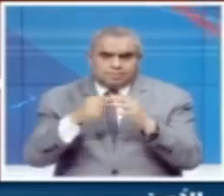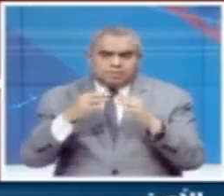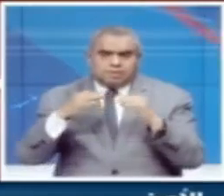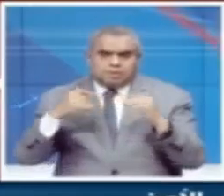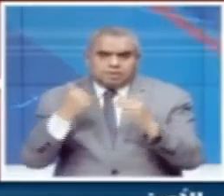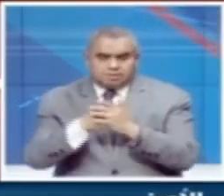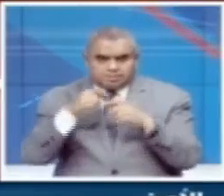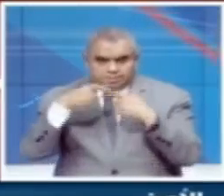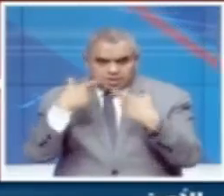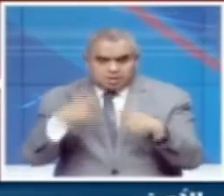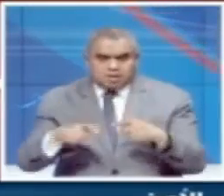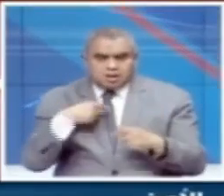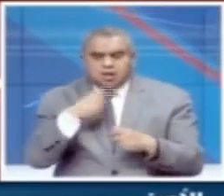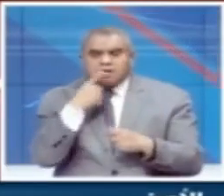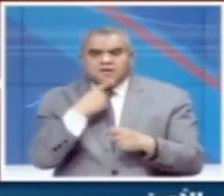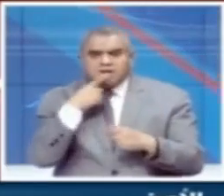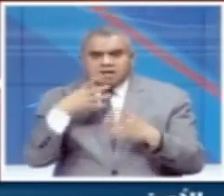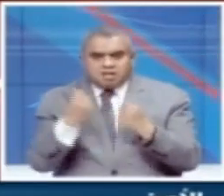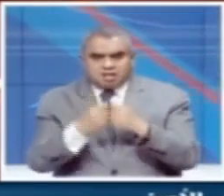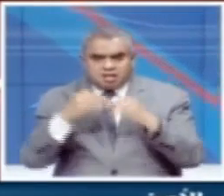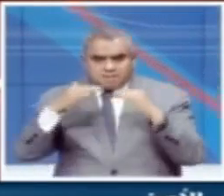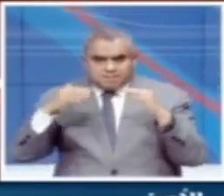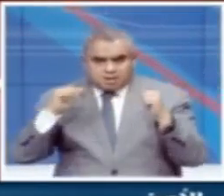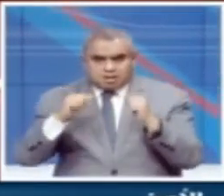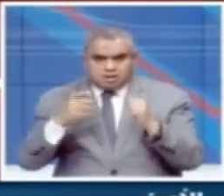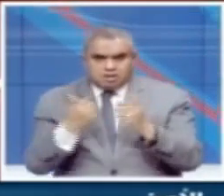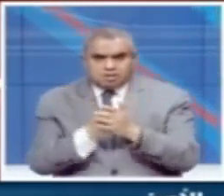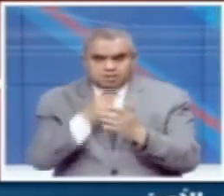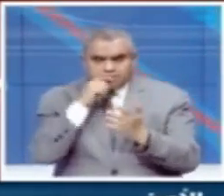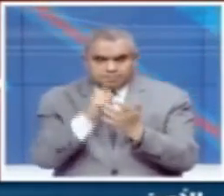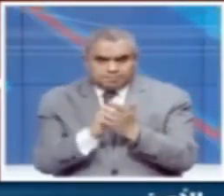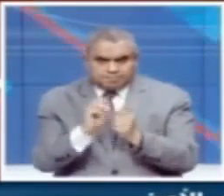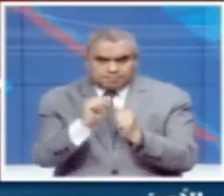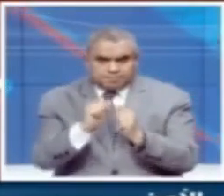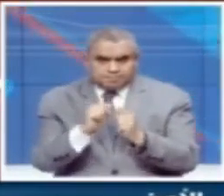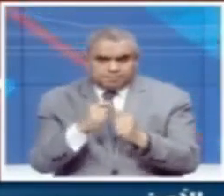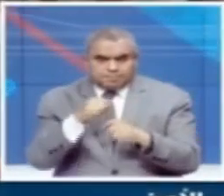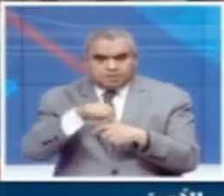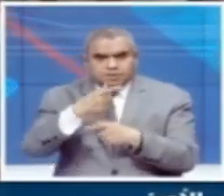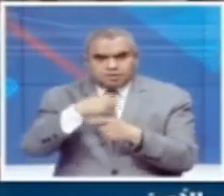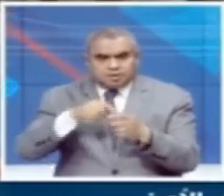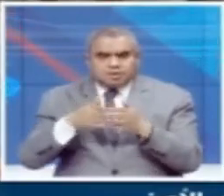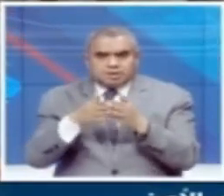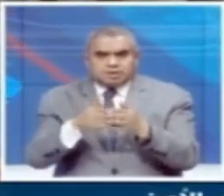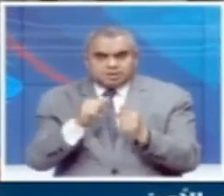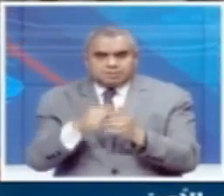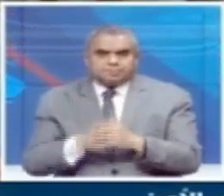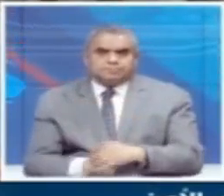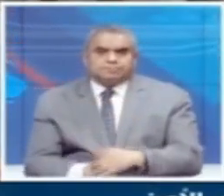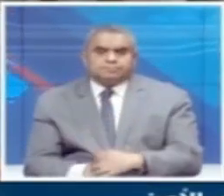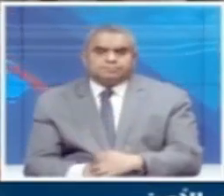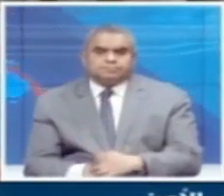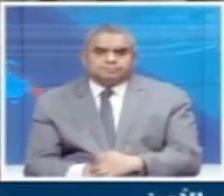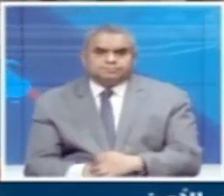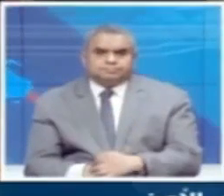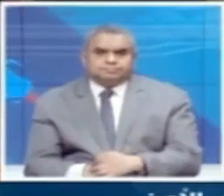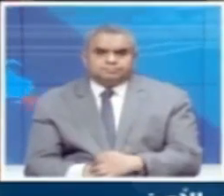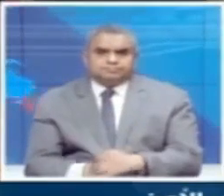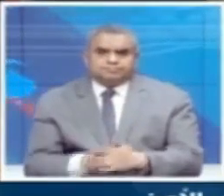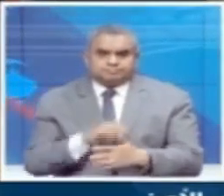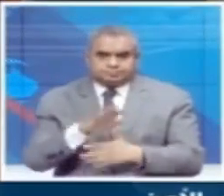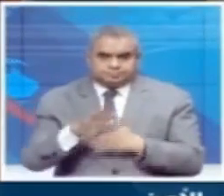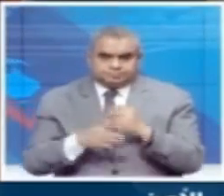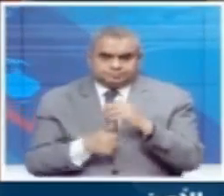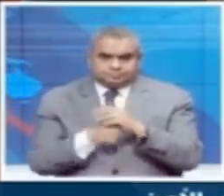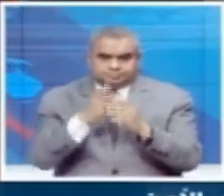البحر الأحمر، وطبعا تيسير النفاذ إلى قناة السويس. الأخطار التي تعرض لها